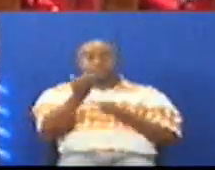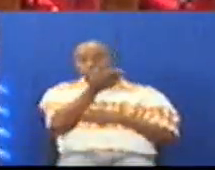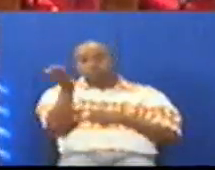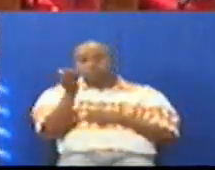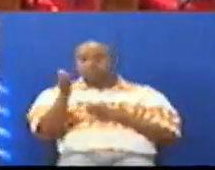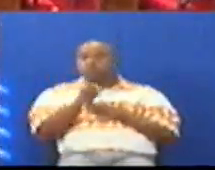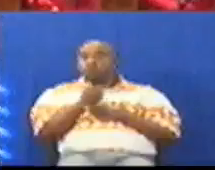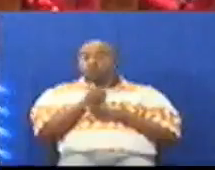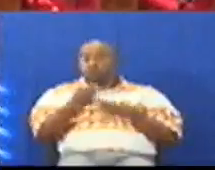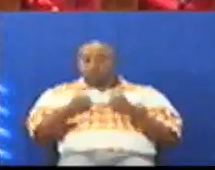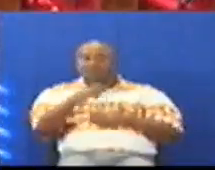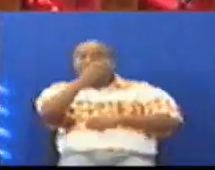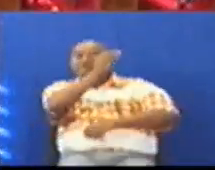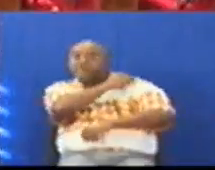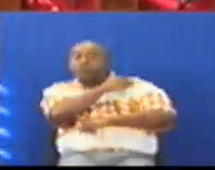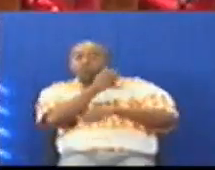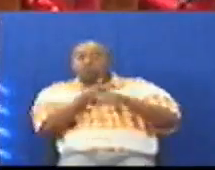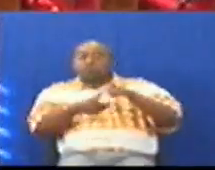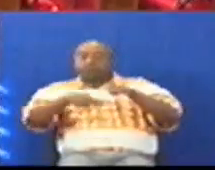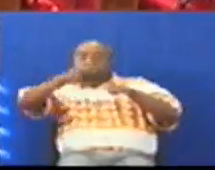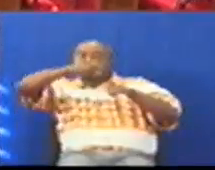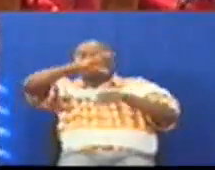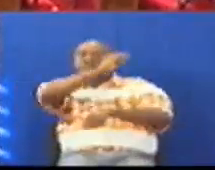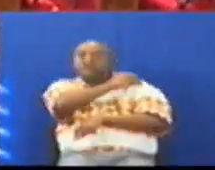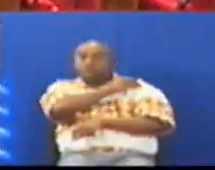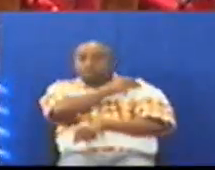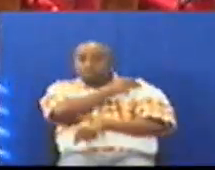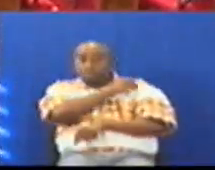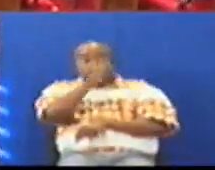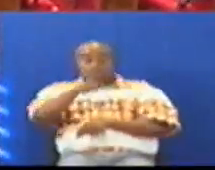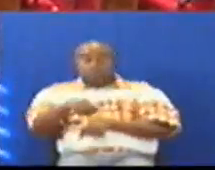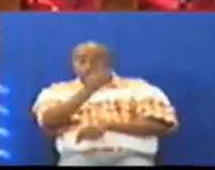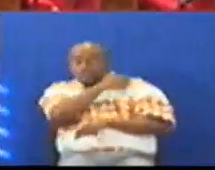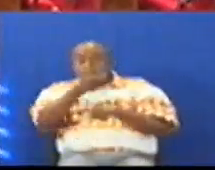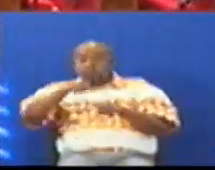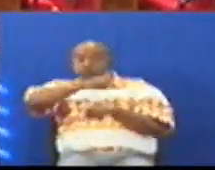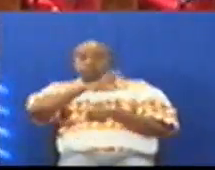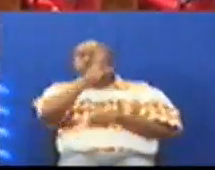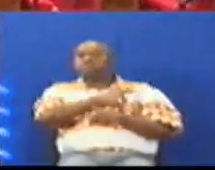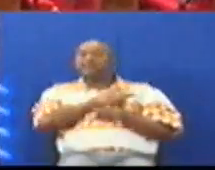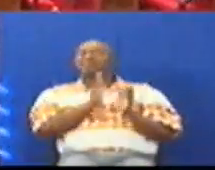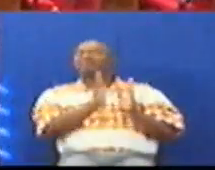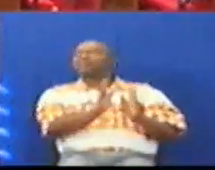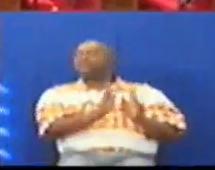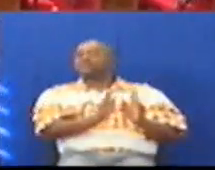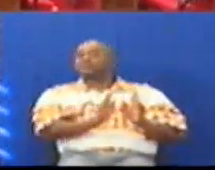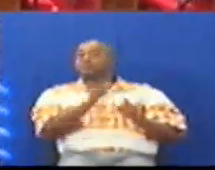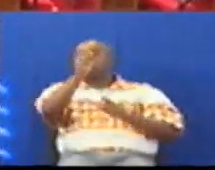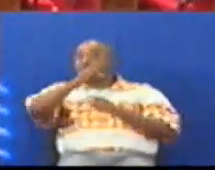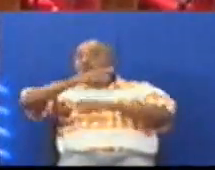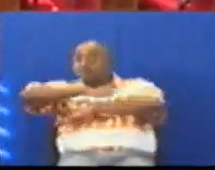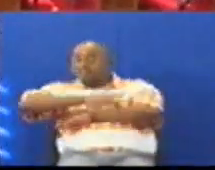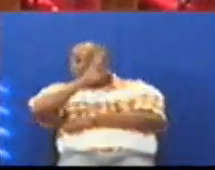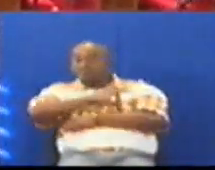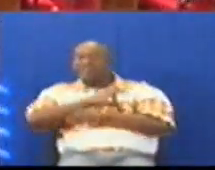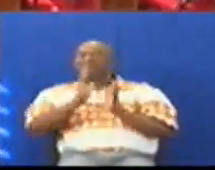wa madaraja ni tatizo. Mtu anapandishwa daraja lakini mshahara ni ule ule. Anastaafu, mshahara ni ule